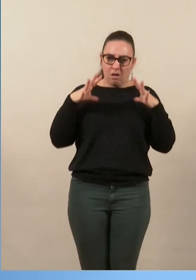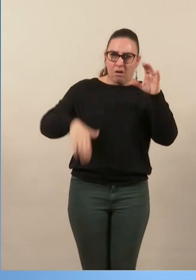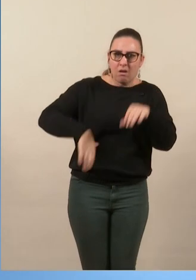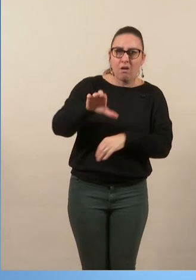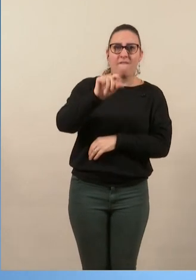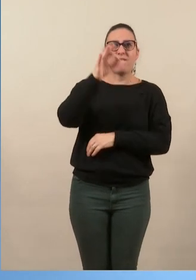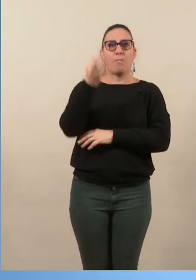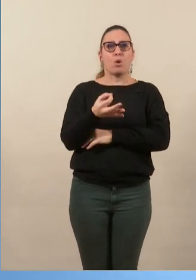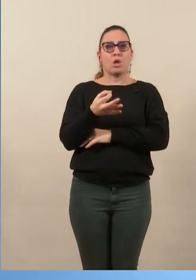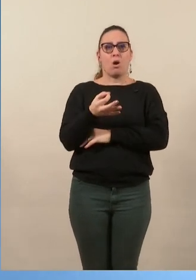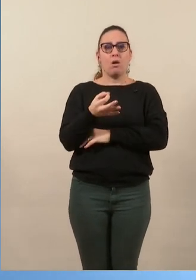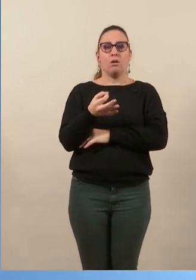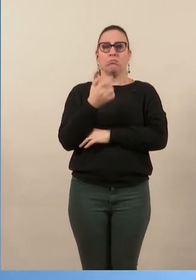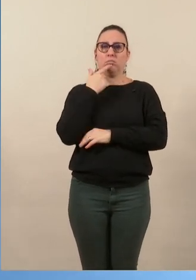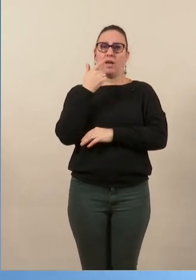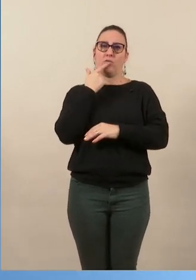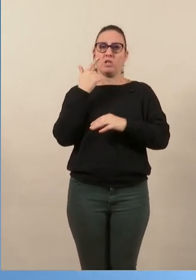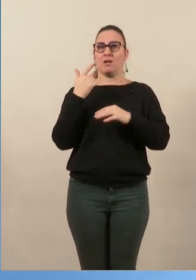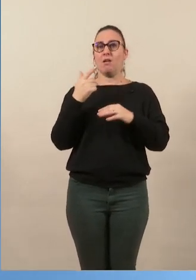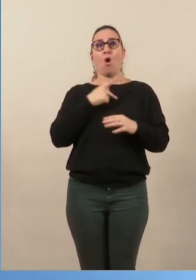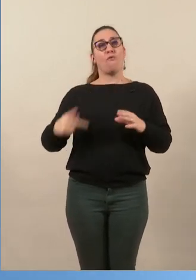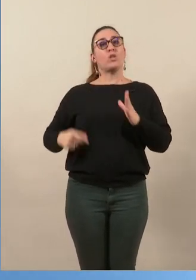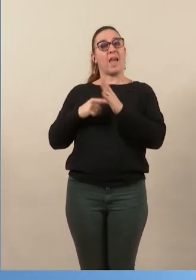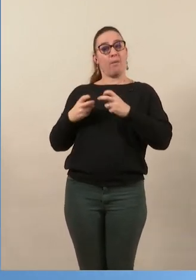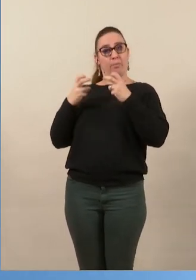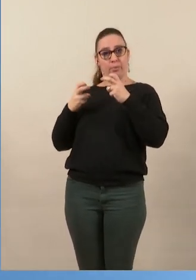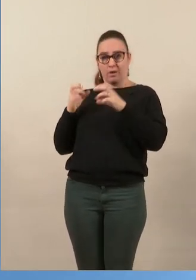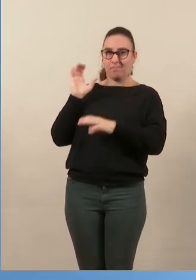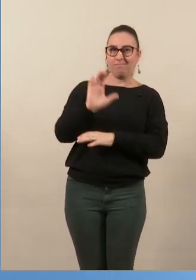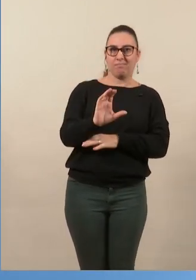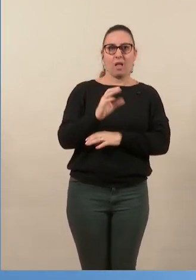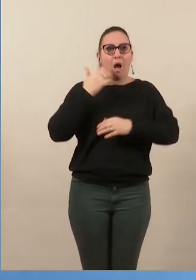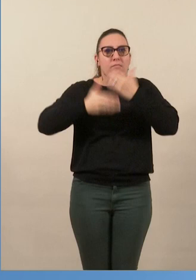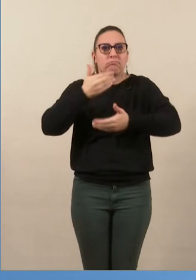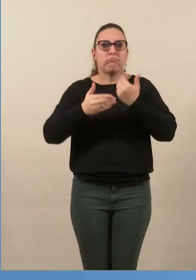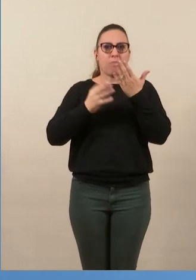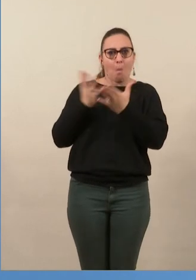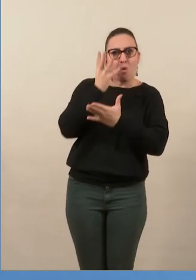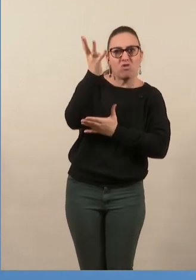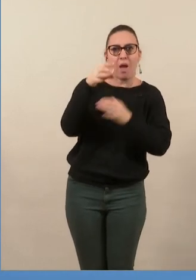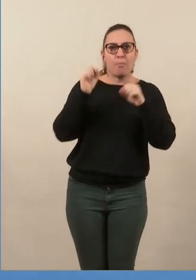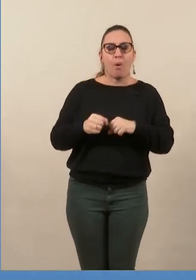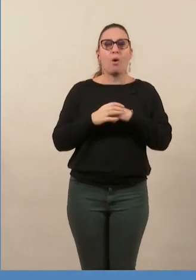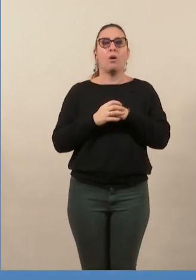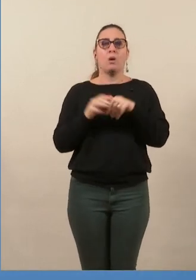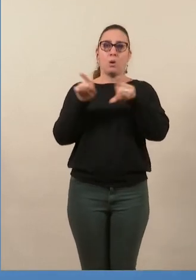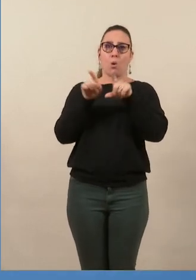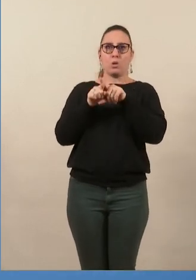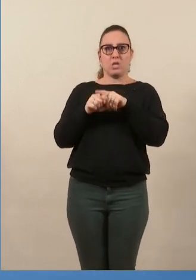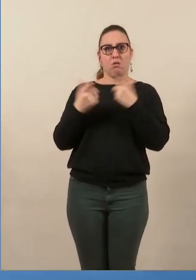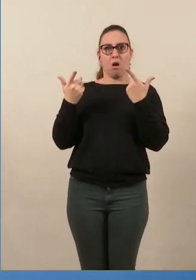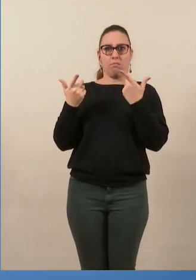% grâce à la hausse de la contribution foncière euh ça nous permet d'accélérer des projets de résister aussi aux Hauses de coûts